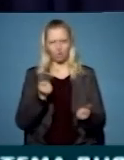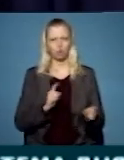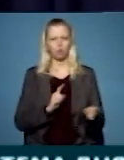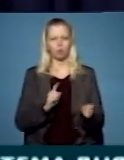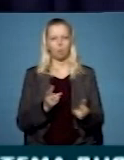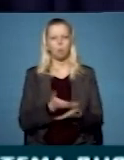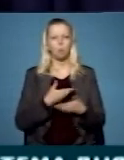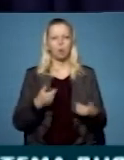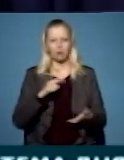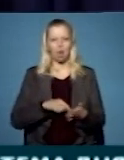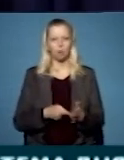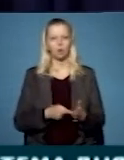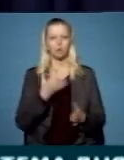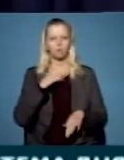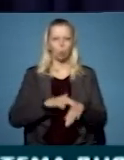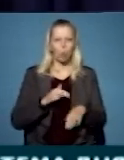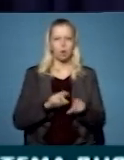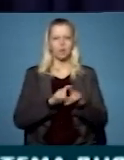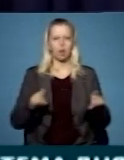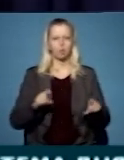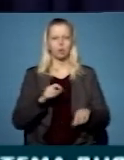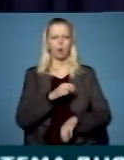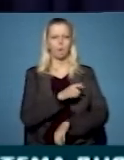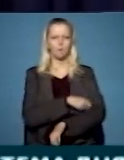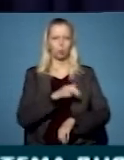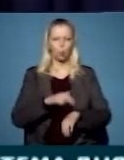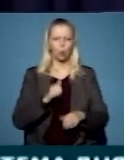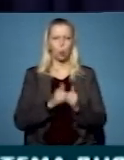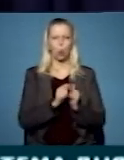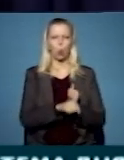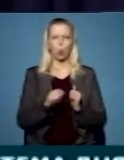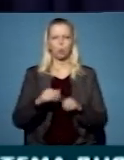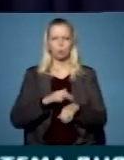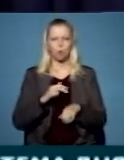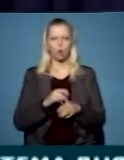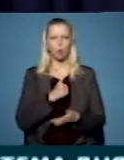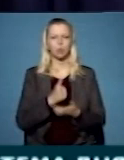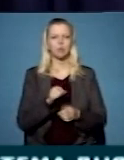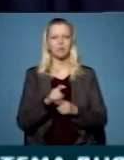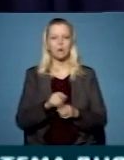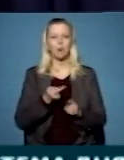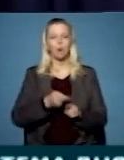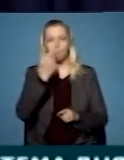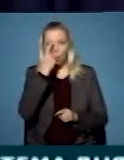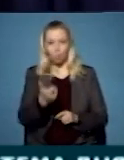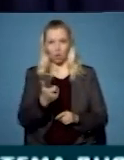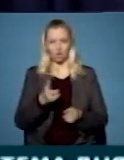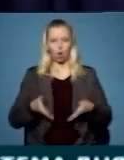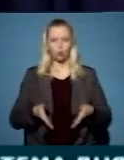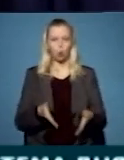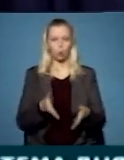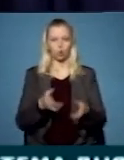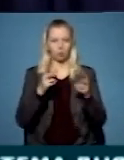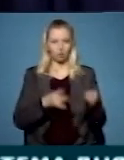на меті Національної поліції, департаменту патрульної поліції, кожного патрульного. Основна задача – це попередити дорожньо-транспортні